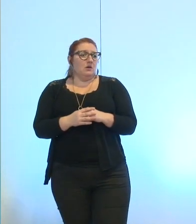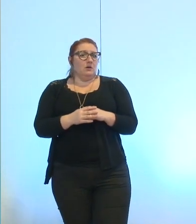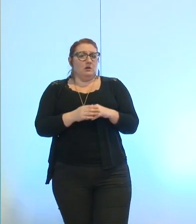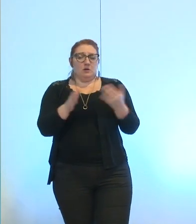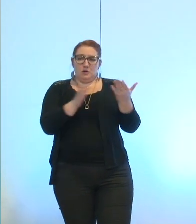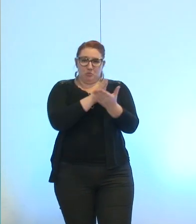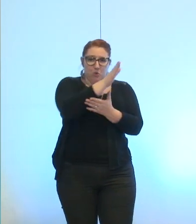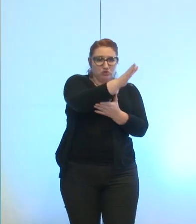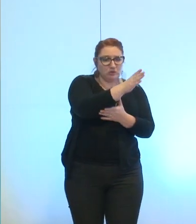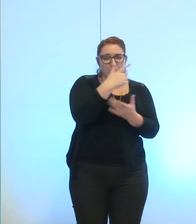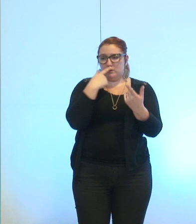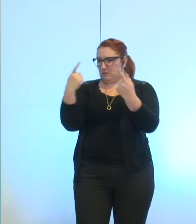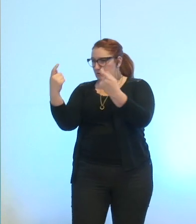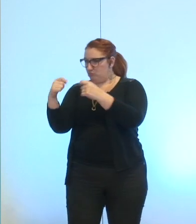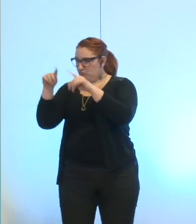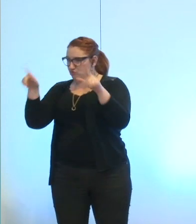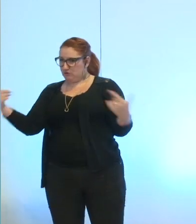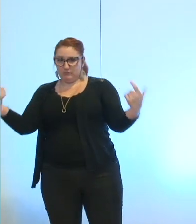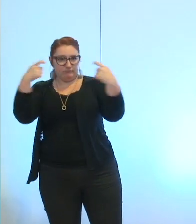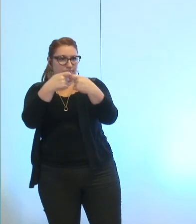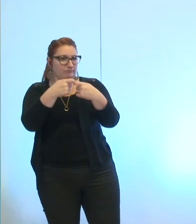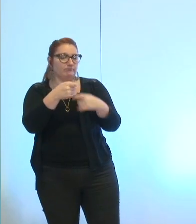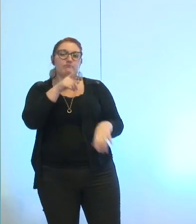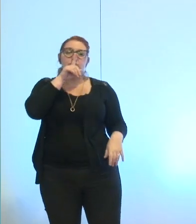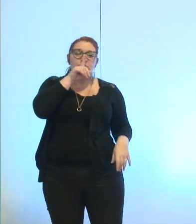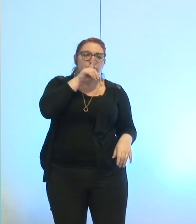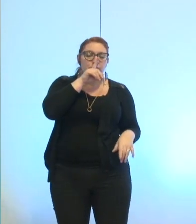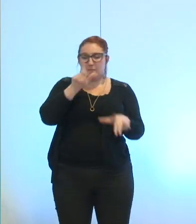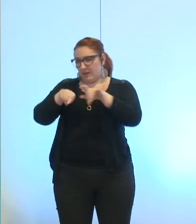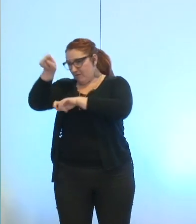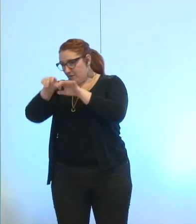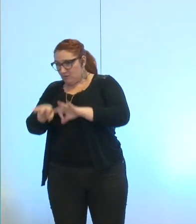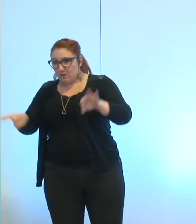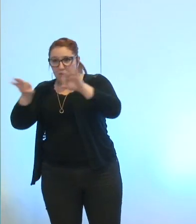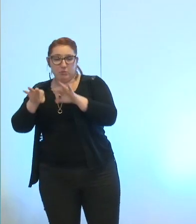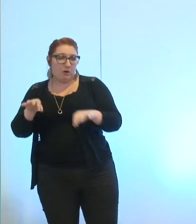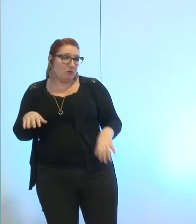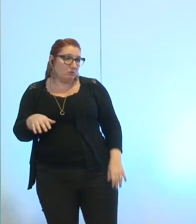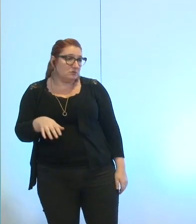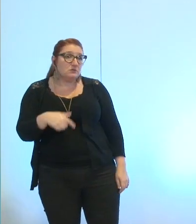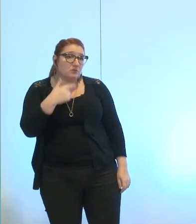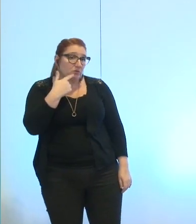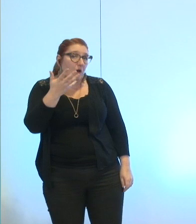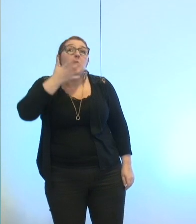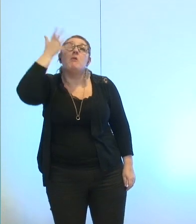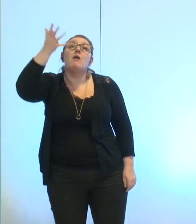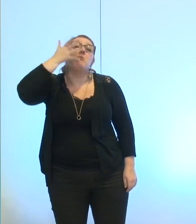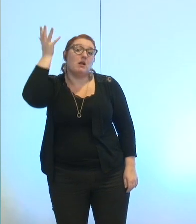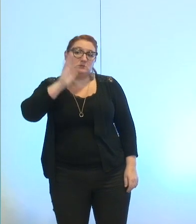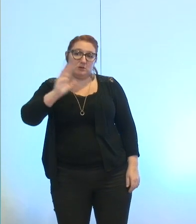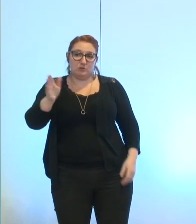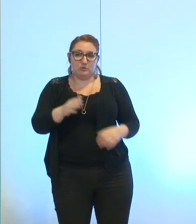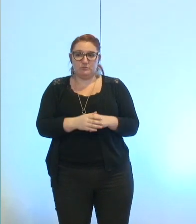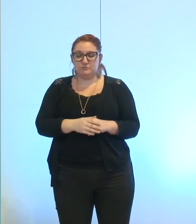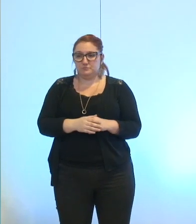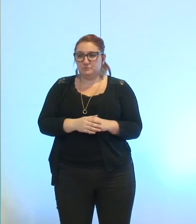qu'on ne les évalue pas ce n'est que littérature et effet d'annonce pardon